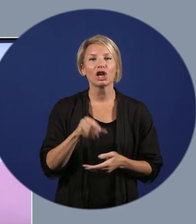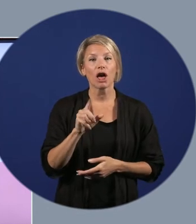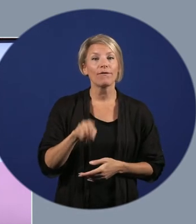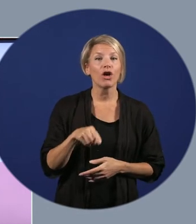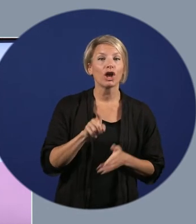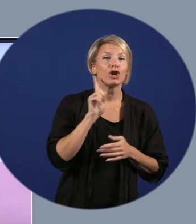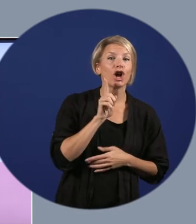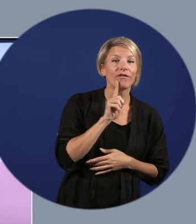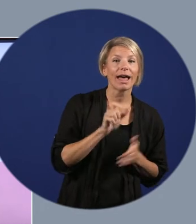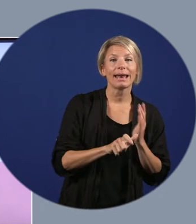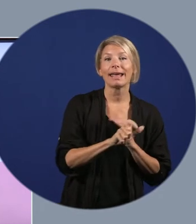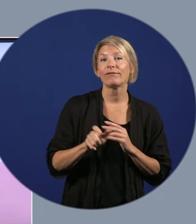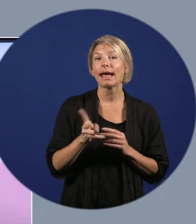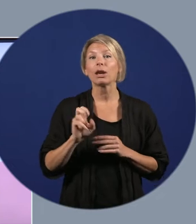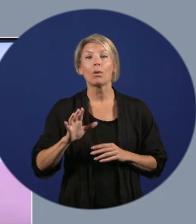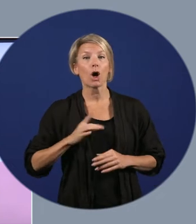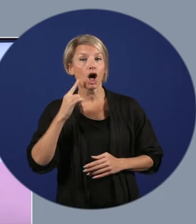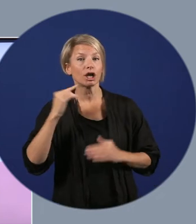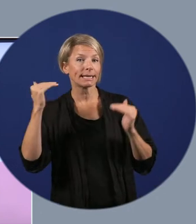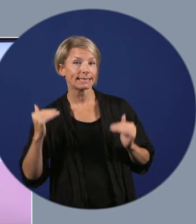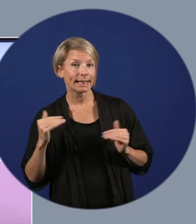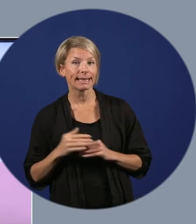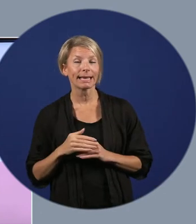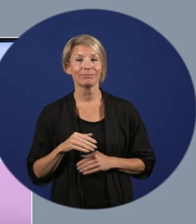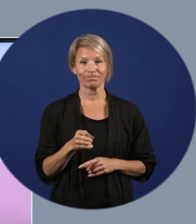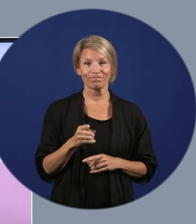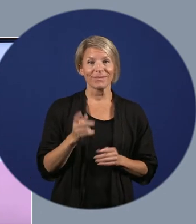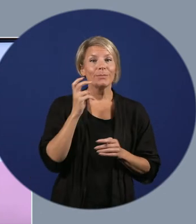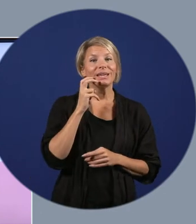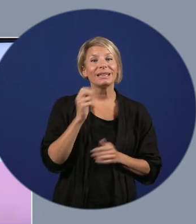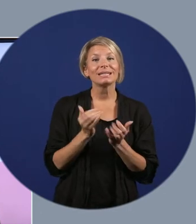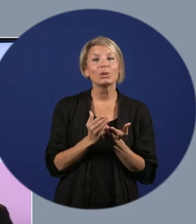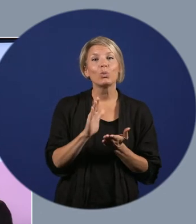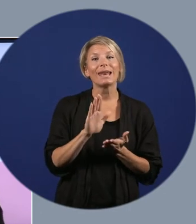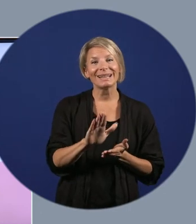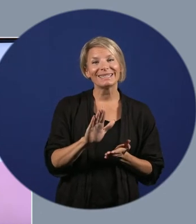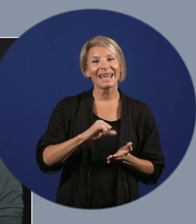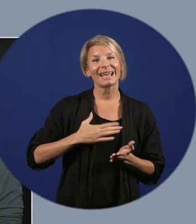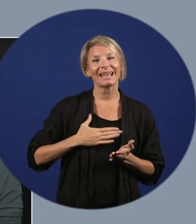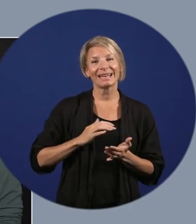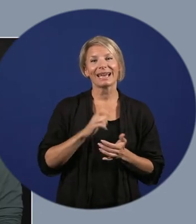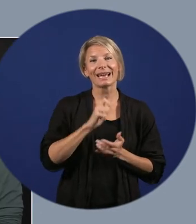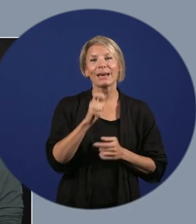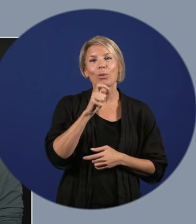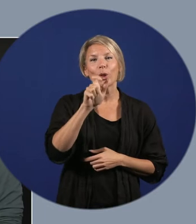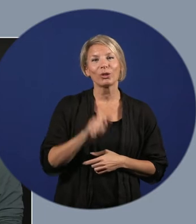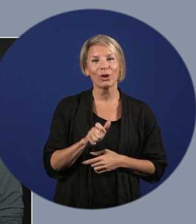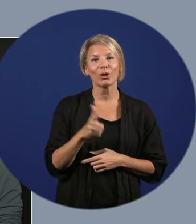har en hörselnedsättning. Och med oss har vi Birgittaskolans egen reporter, Tommy Rangsjö.